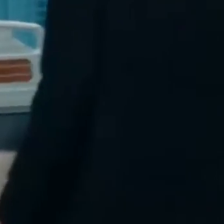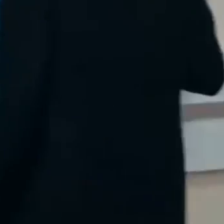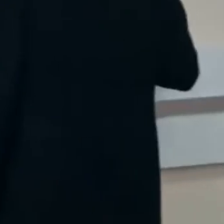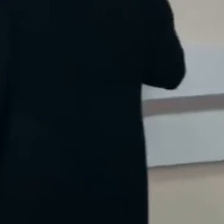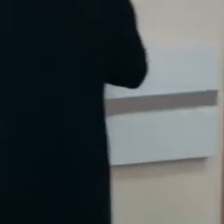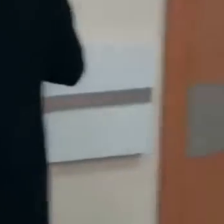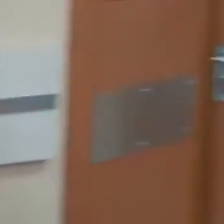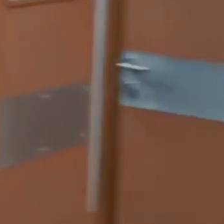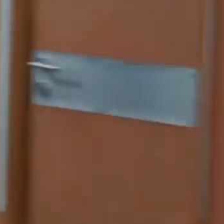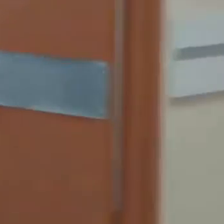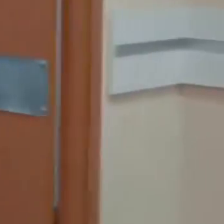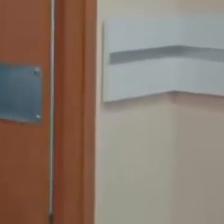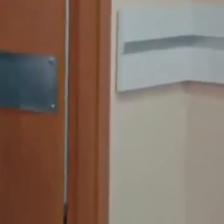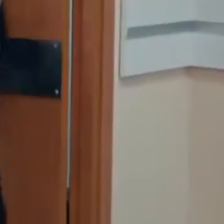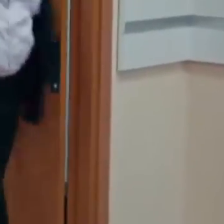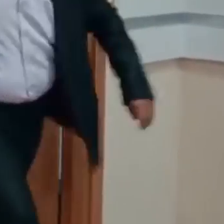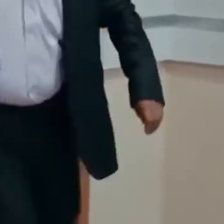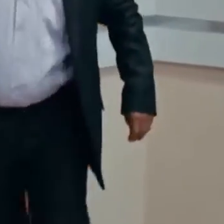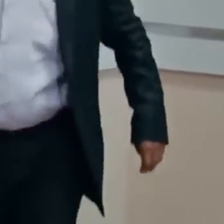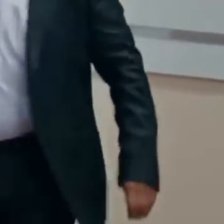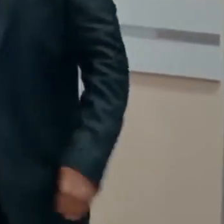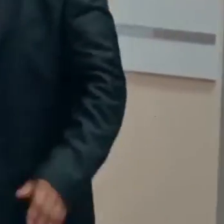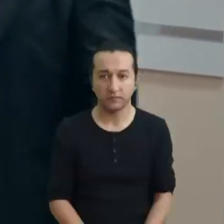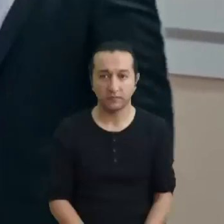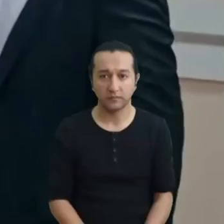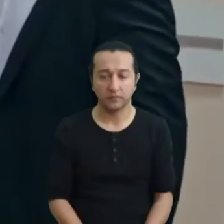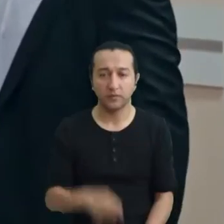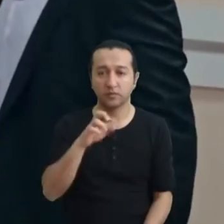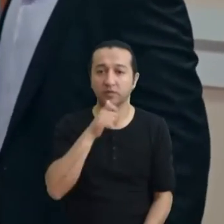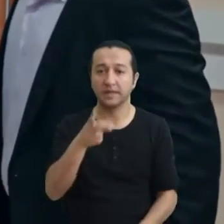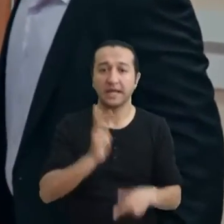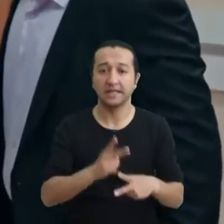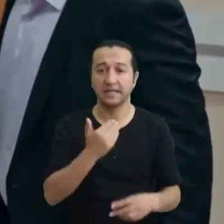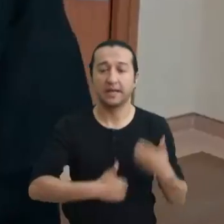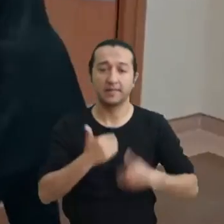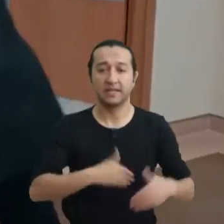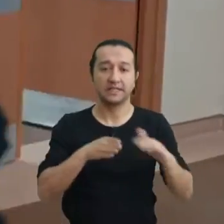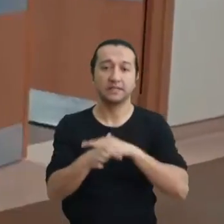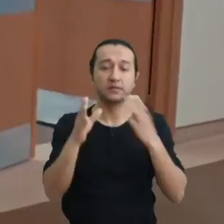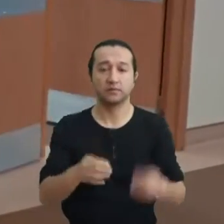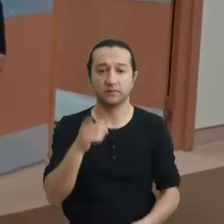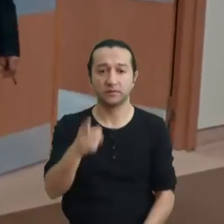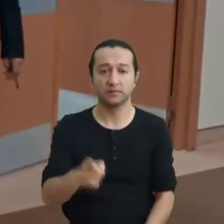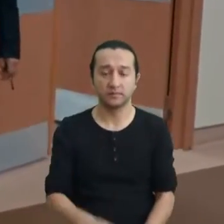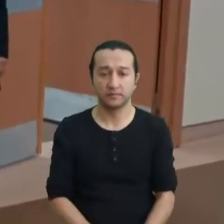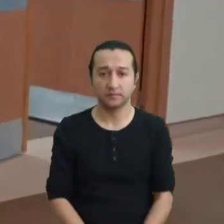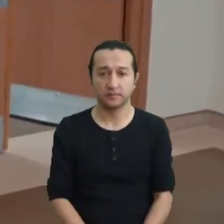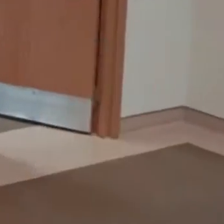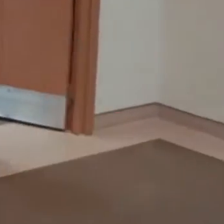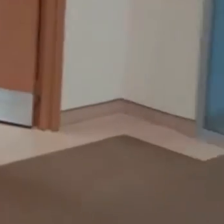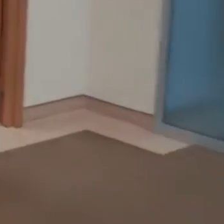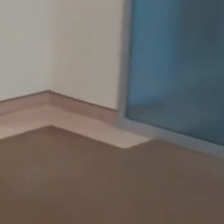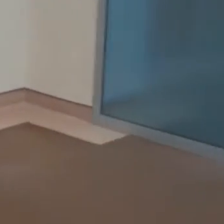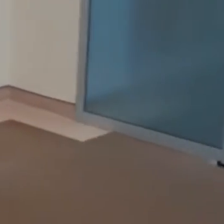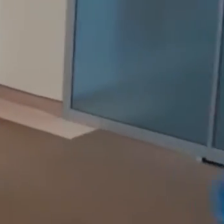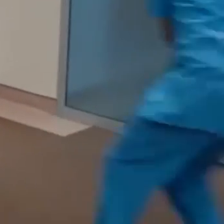Kadın uzanıp serumun ayarıyla oynadı. Hüsnü koşar adım yürüdü. Pusat Bey acil ameliyat almış. Gene koşar adım gitti. Zülfikar öyle kaldı.